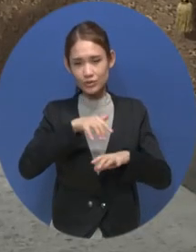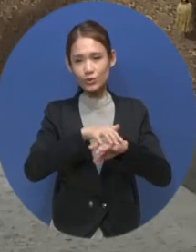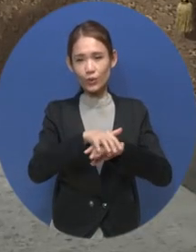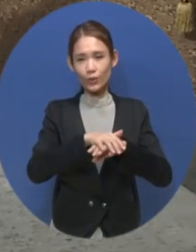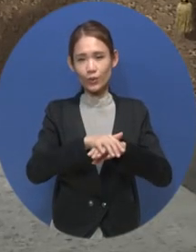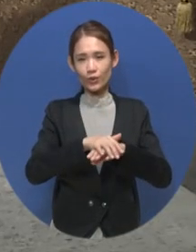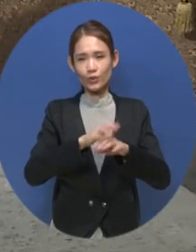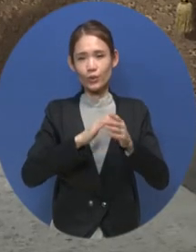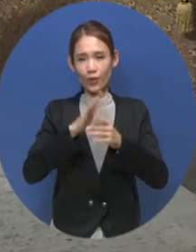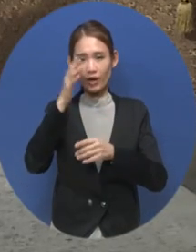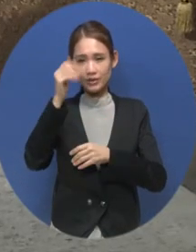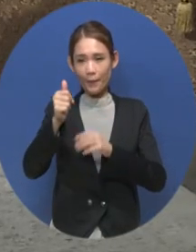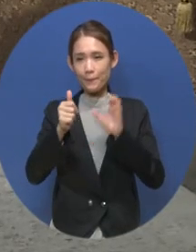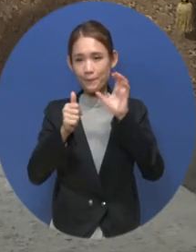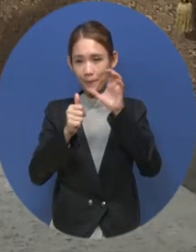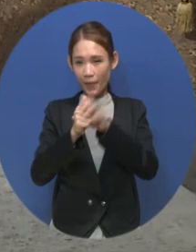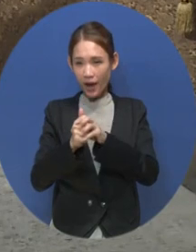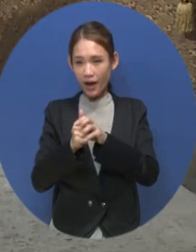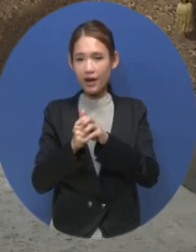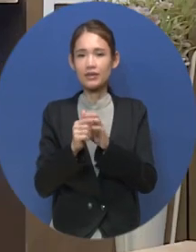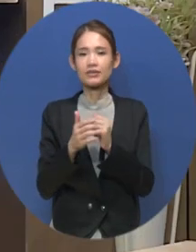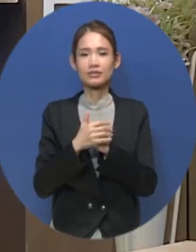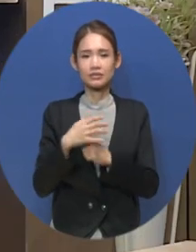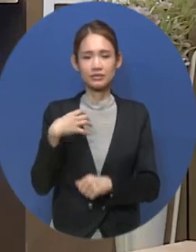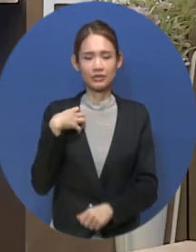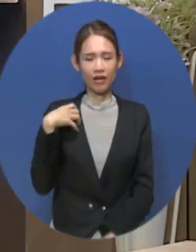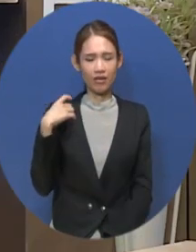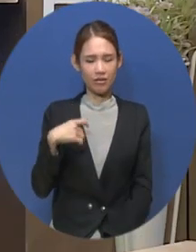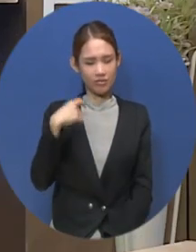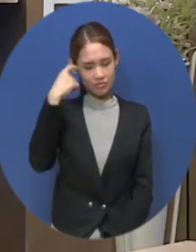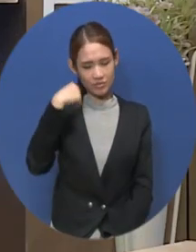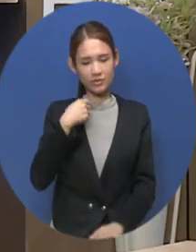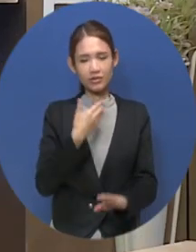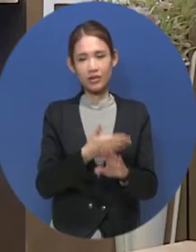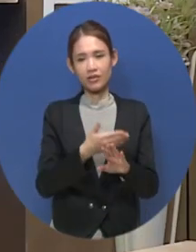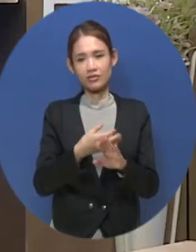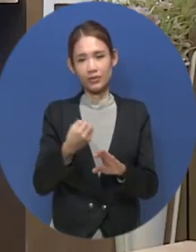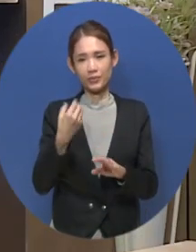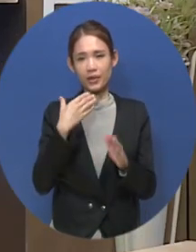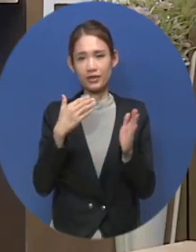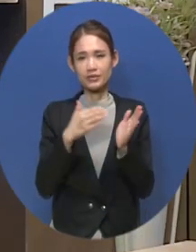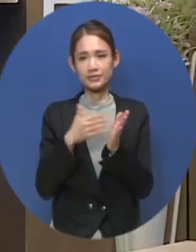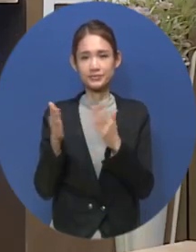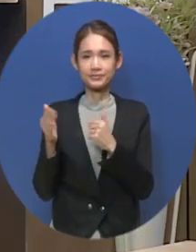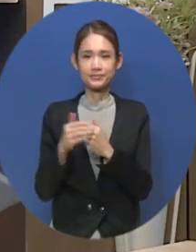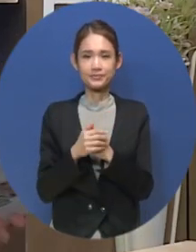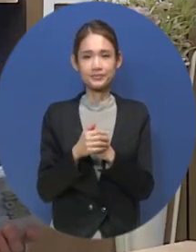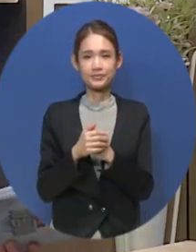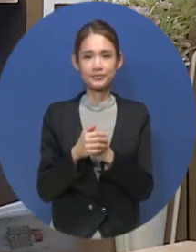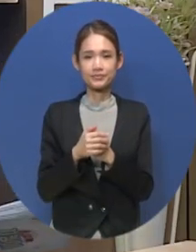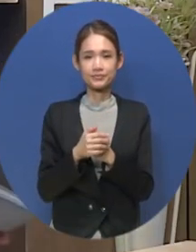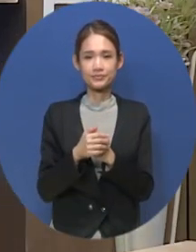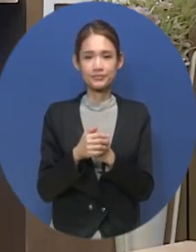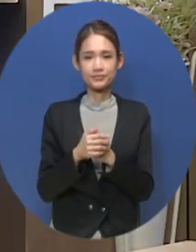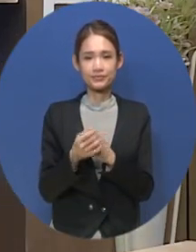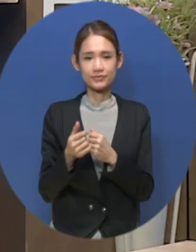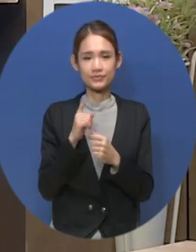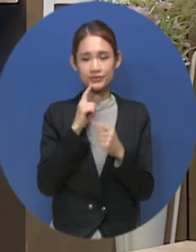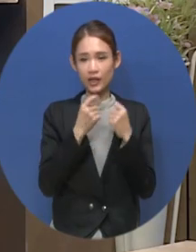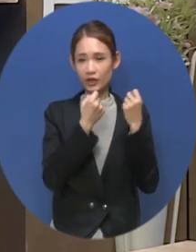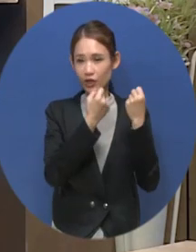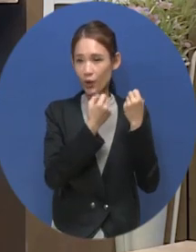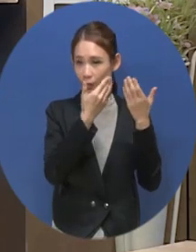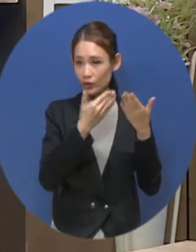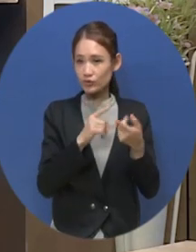거기에 회장직을 맡으시면서 예. 그런 책임감도 남다르다 이렇게 말씀해 주셨는데 예. 말씀을 앞서서 잠깐 해주신 것처럼